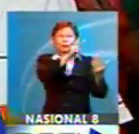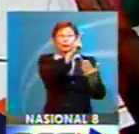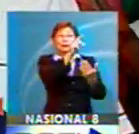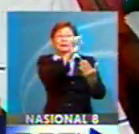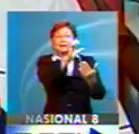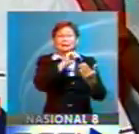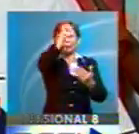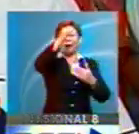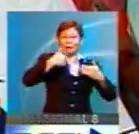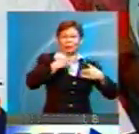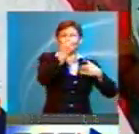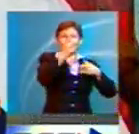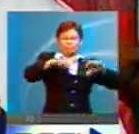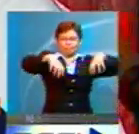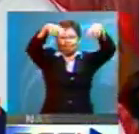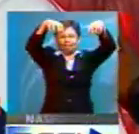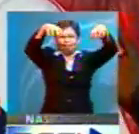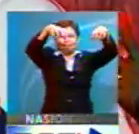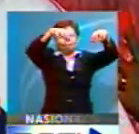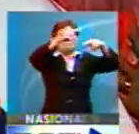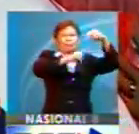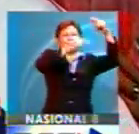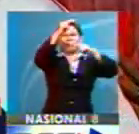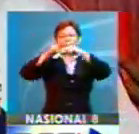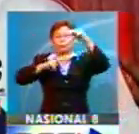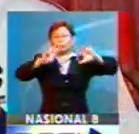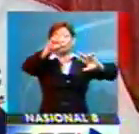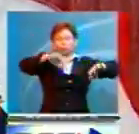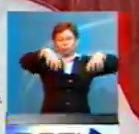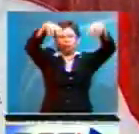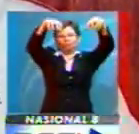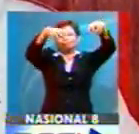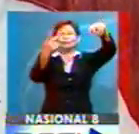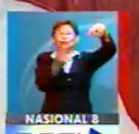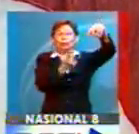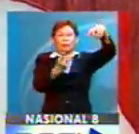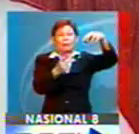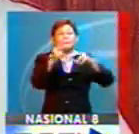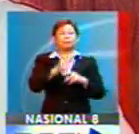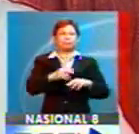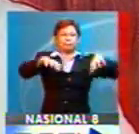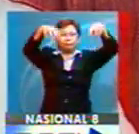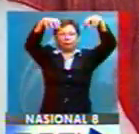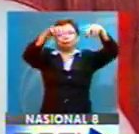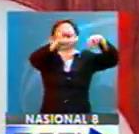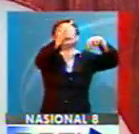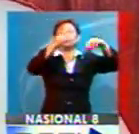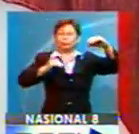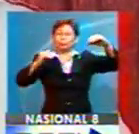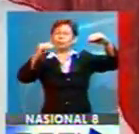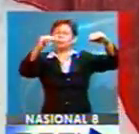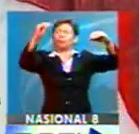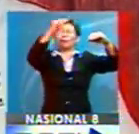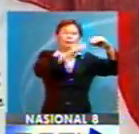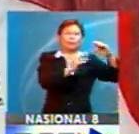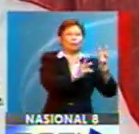ini mengandungi dua bangunan, ya, menara dan wisma UTC. Ya, menara 10 tingkat dan